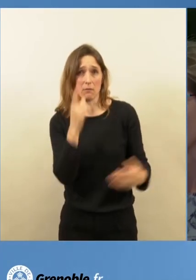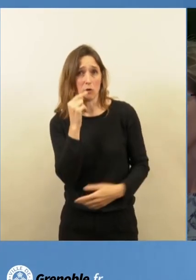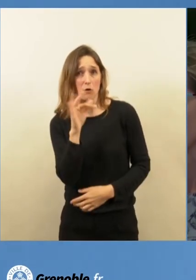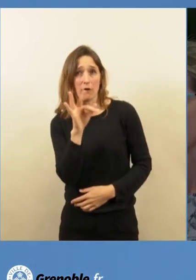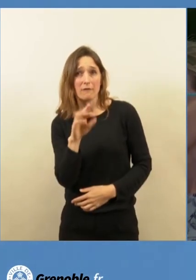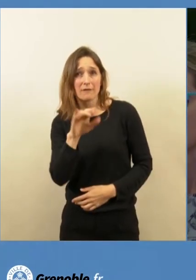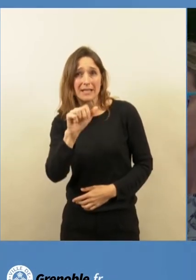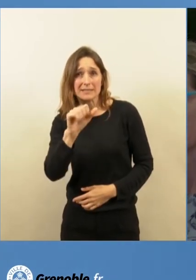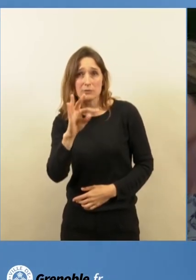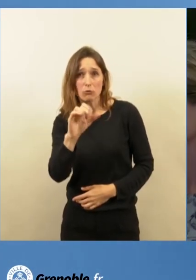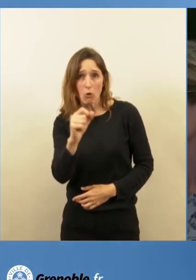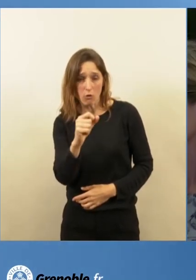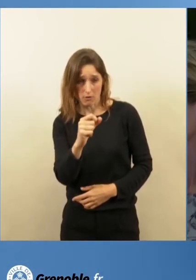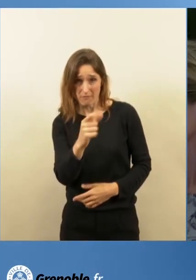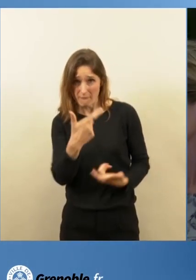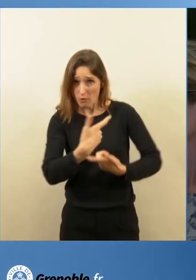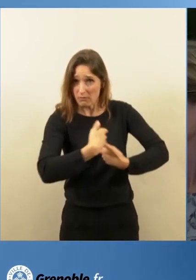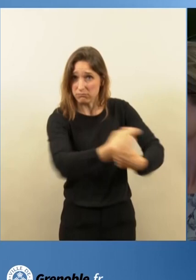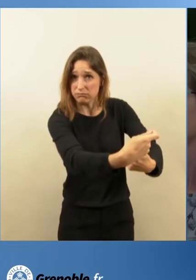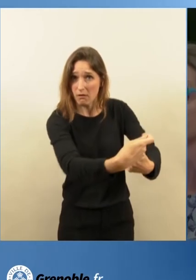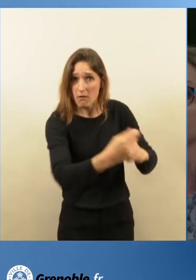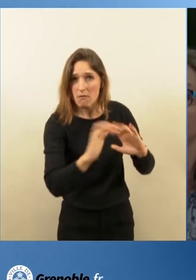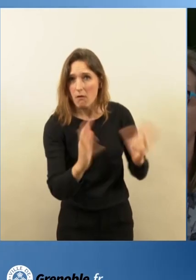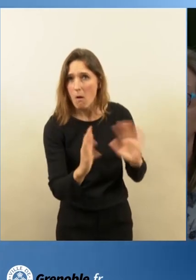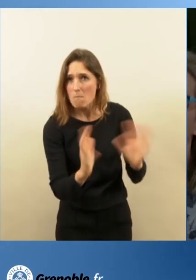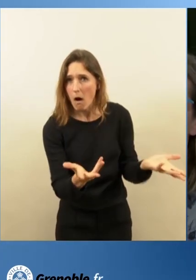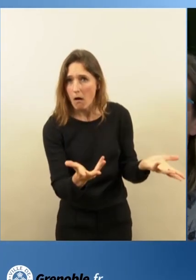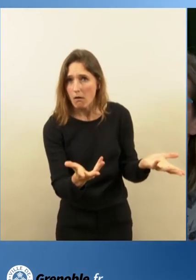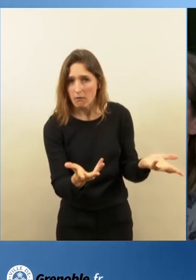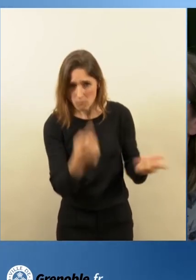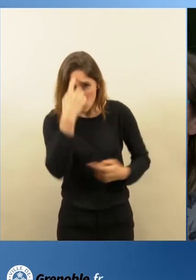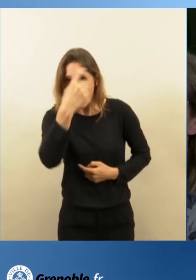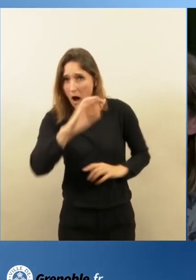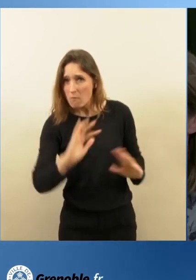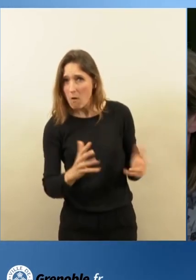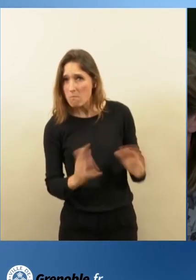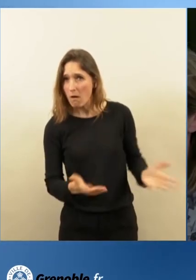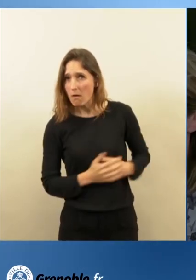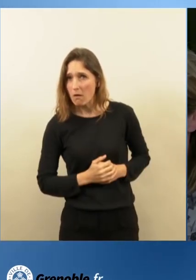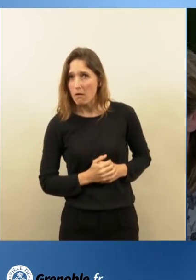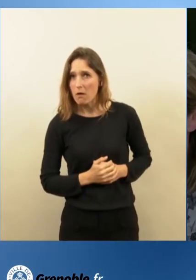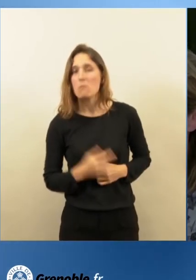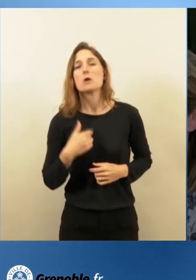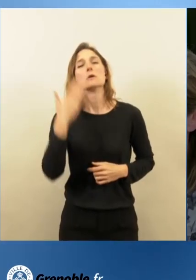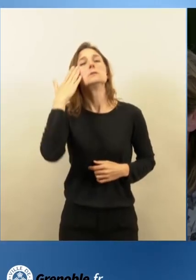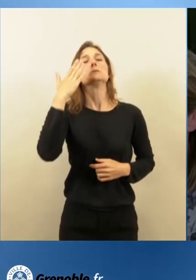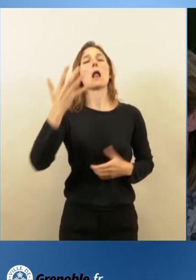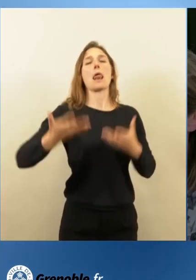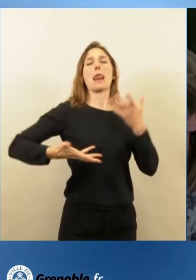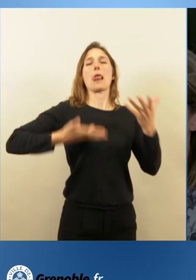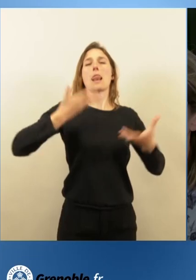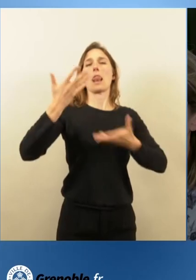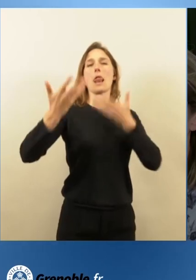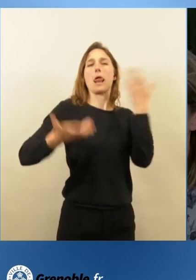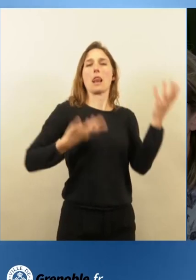nous y allions et que vous le soyez crédible moi je sais que il y a des grandes envolées des engagements